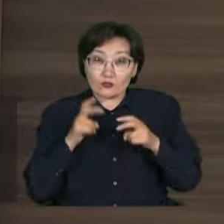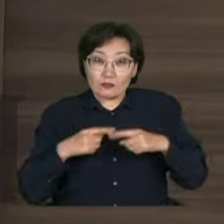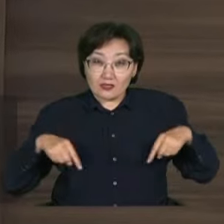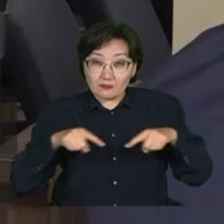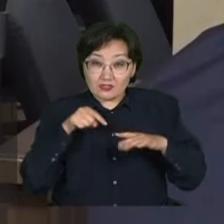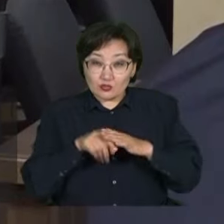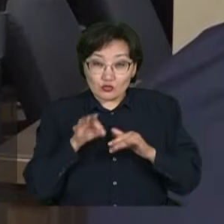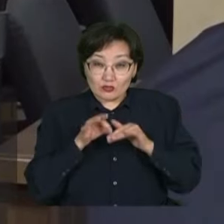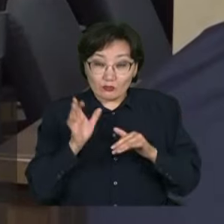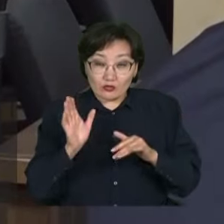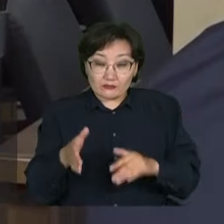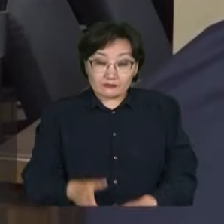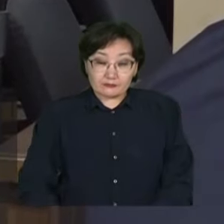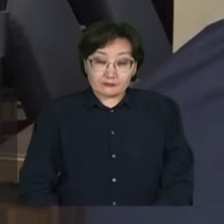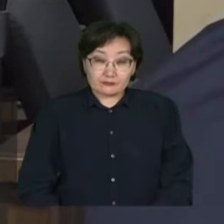болады.